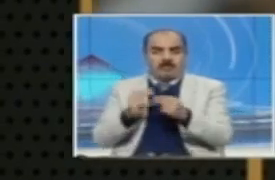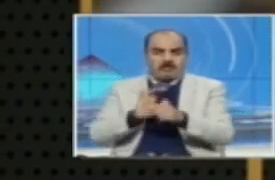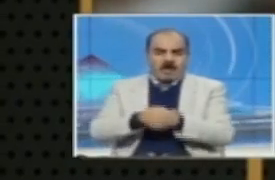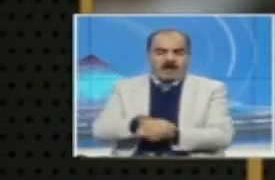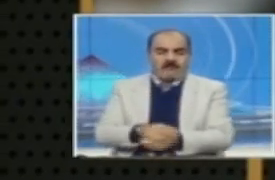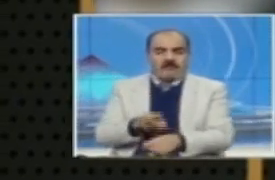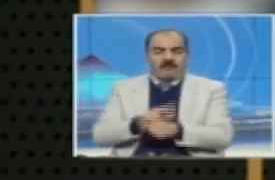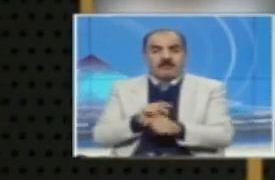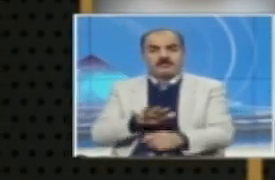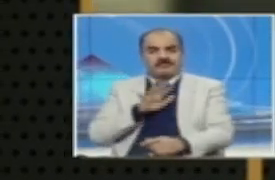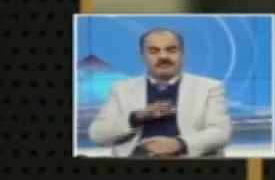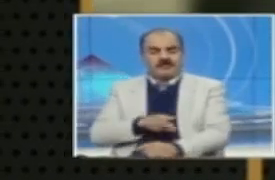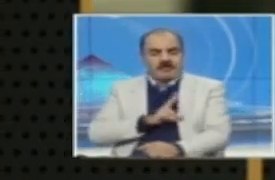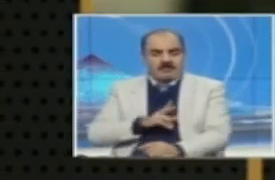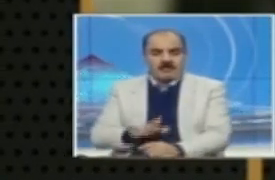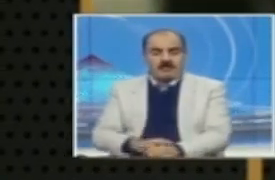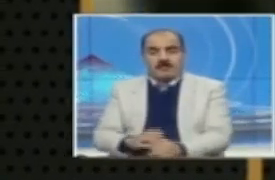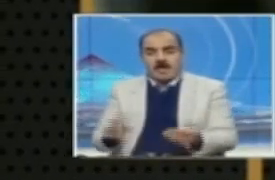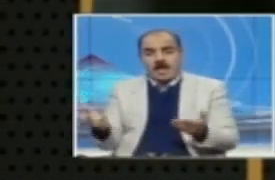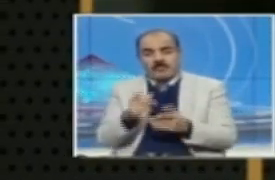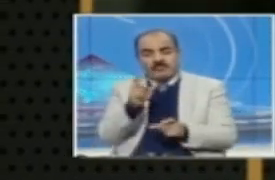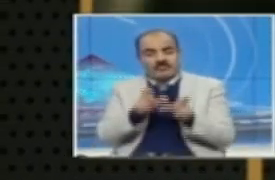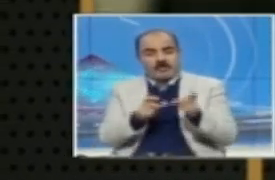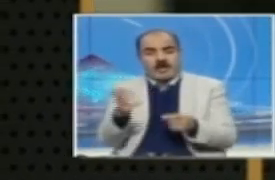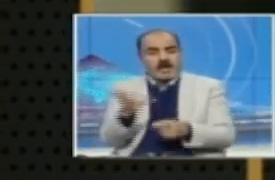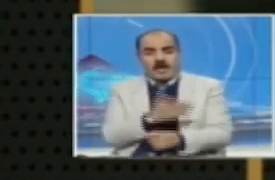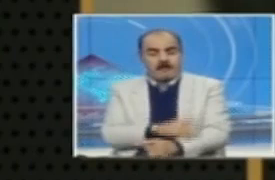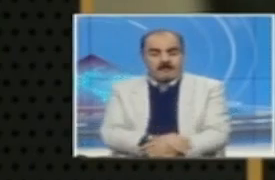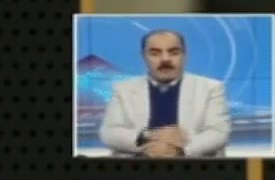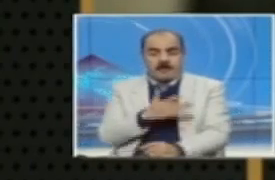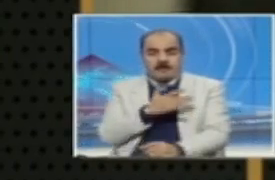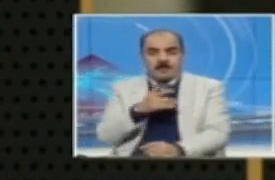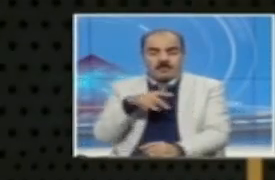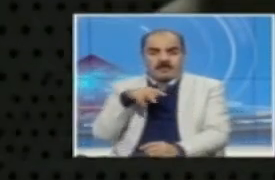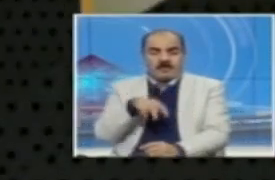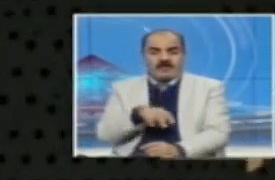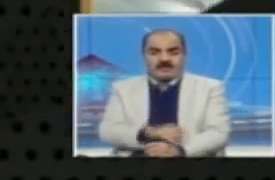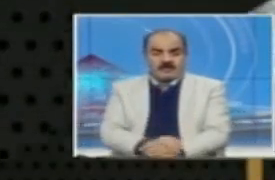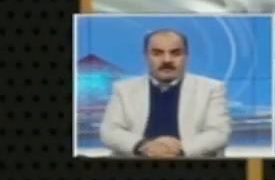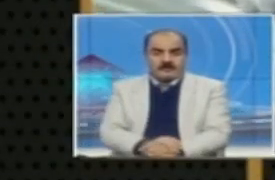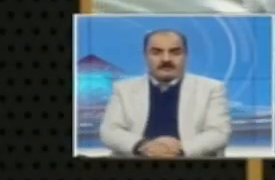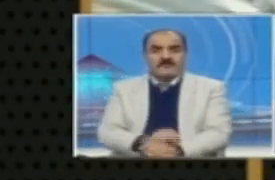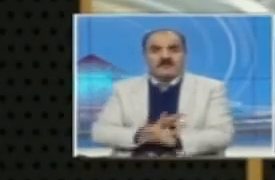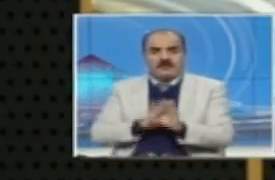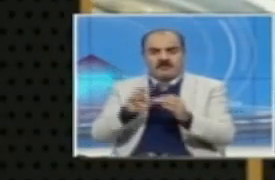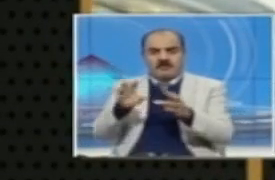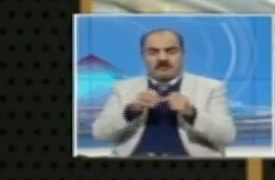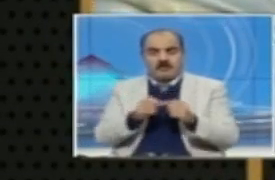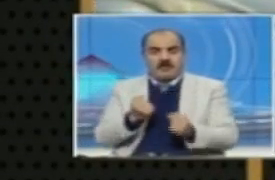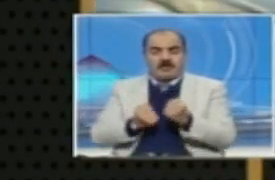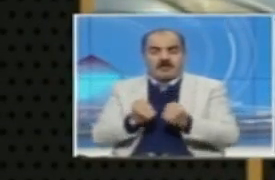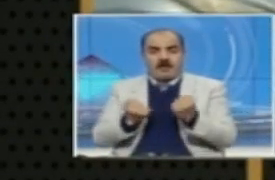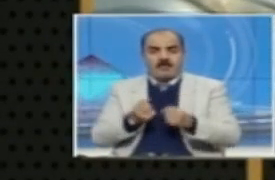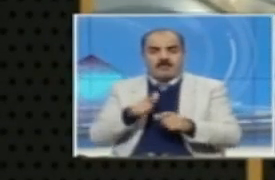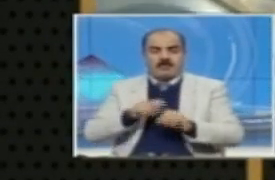بالإكراه وانتحال صفة، وضبط مرتكبوها بإجمالي 108 متهم، وتم إعادة إعادة 16